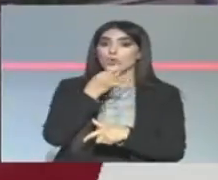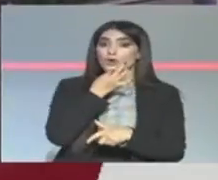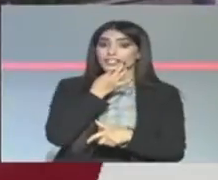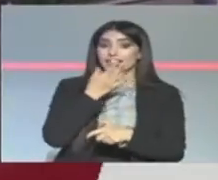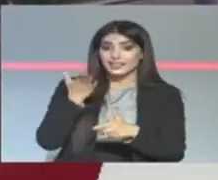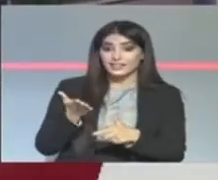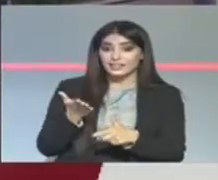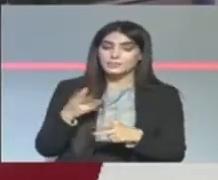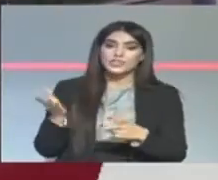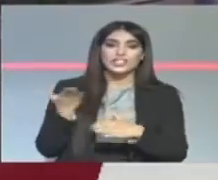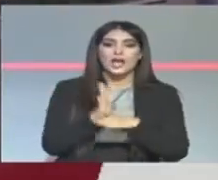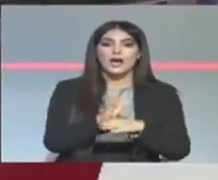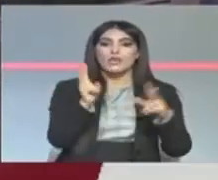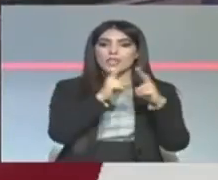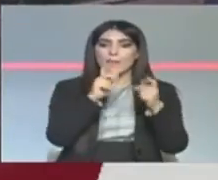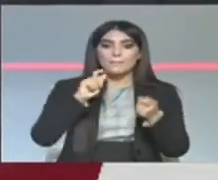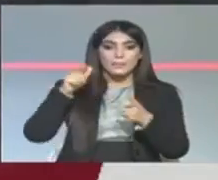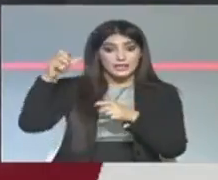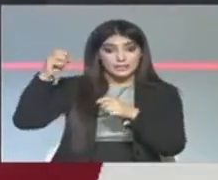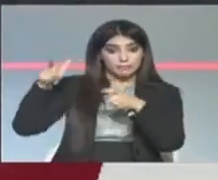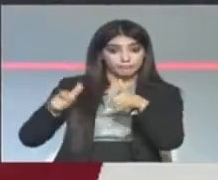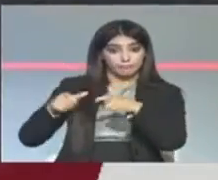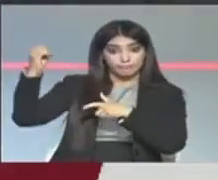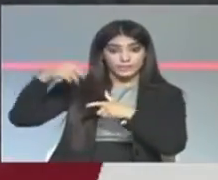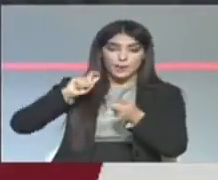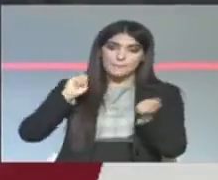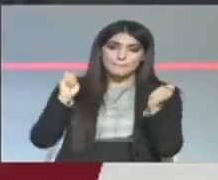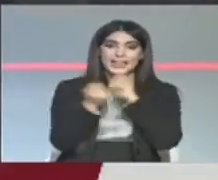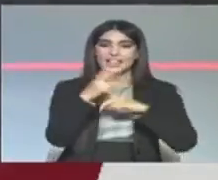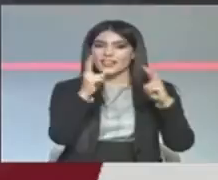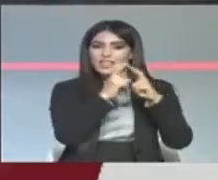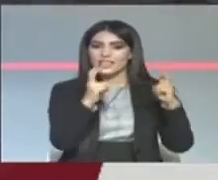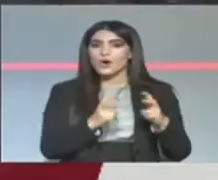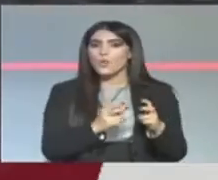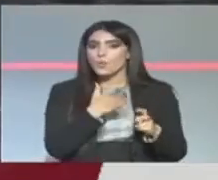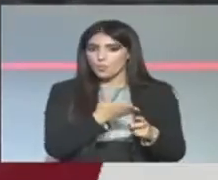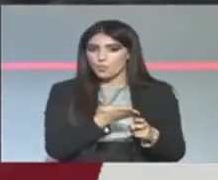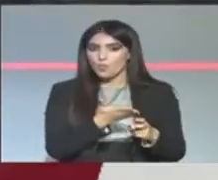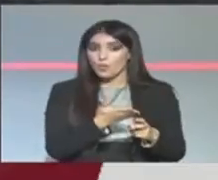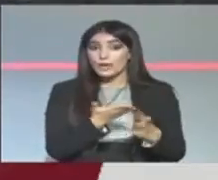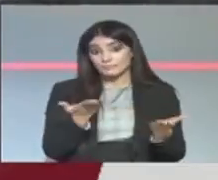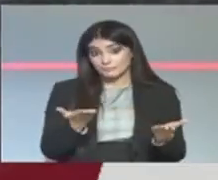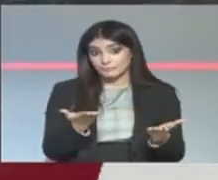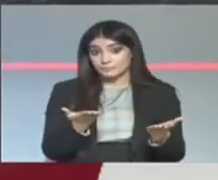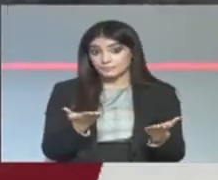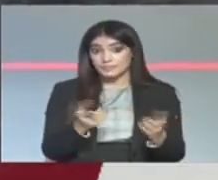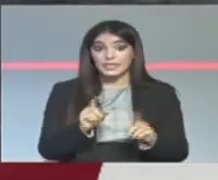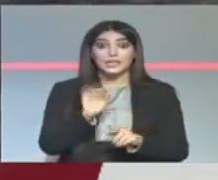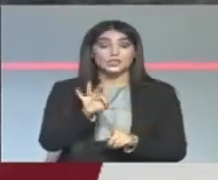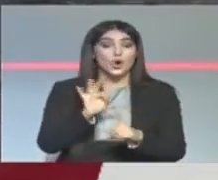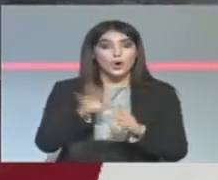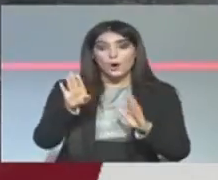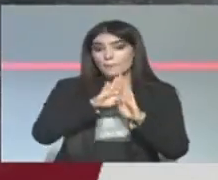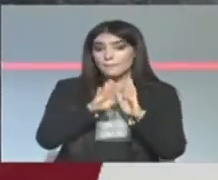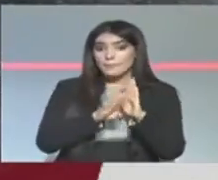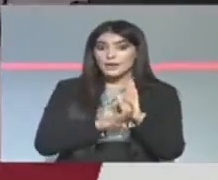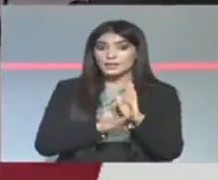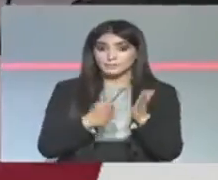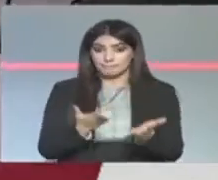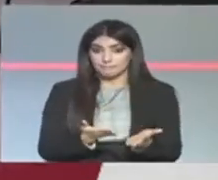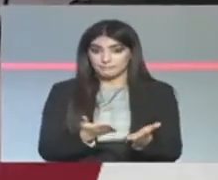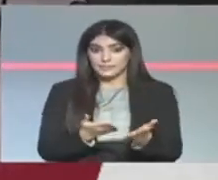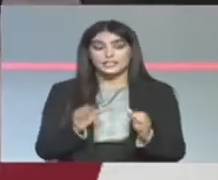لتوليد الكهرباء بطرق تحافظ على البيئه وتيسر الانتقال الطاقه الذي يعتمد على برامج في المجال